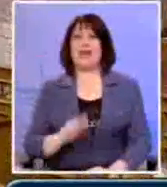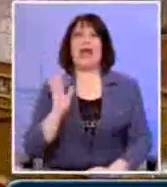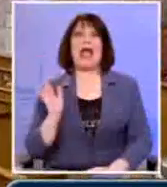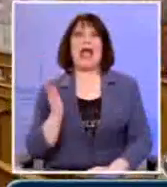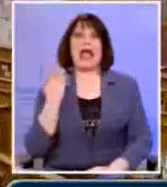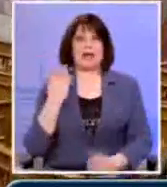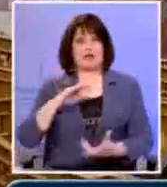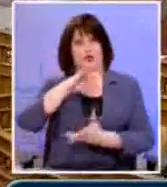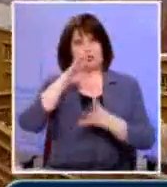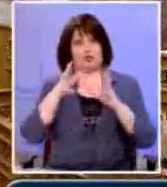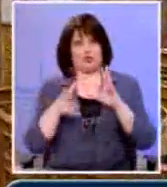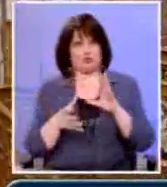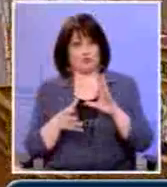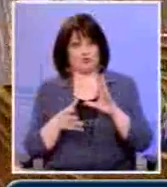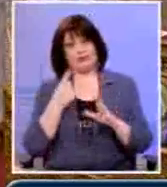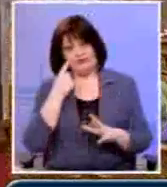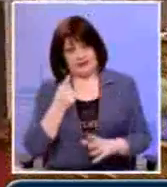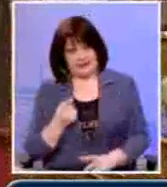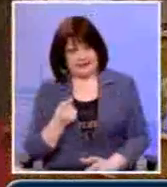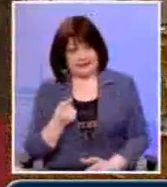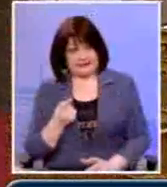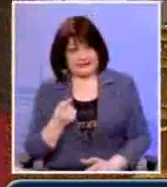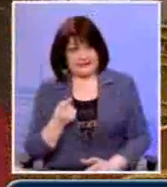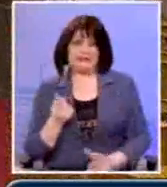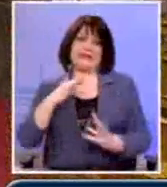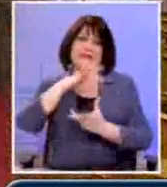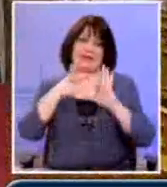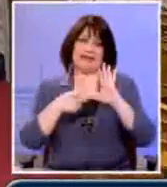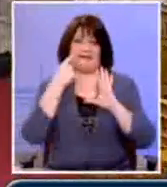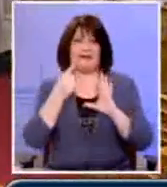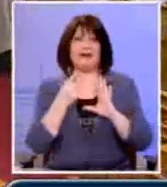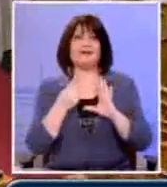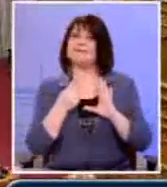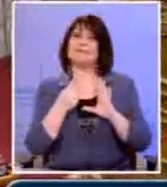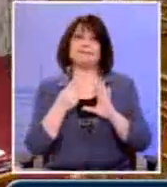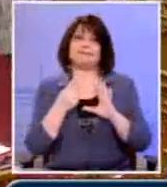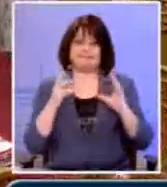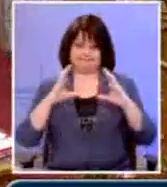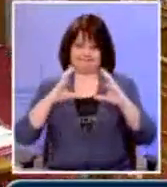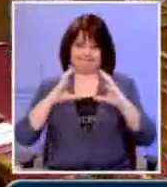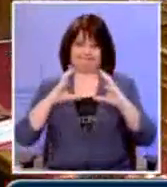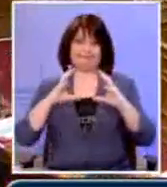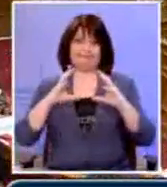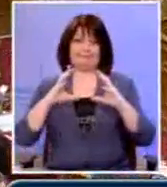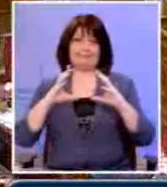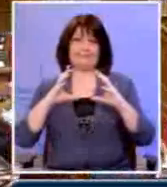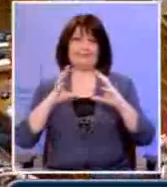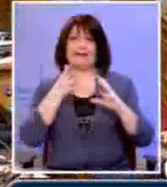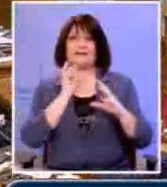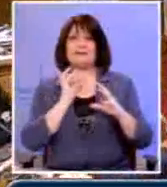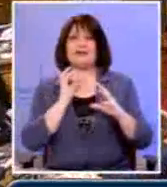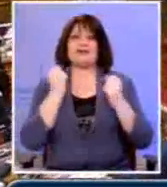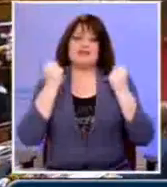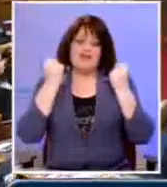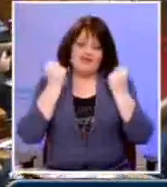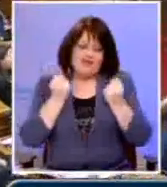η Φίλιος αποδεικνύεται, ο πλανήτης Γη αποδεικνύεται πολύ μικρός για να σηκώσει όλα αυτά τα βουνά των